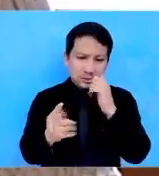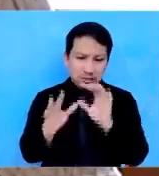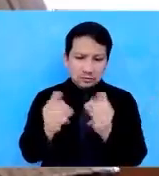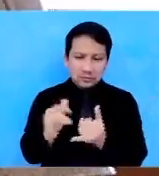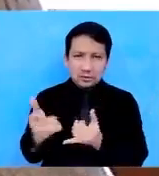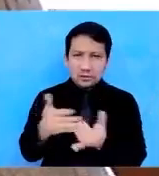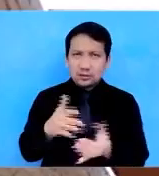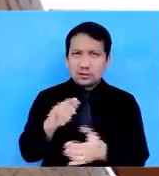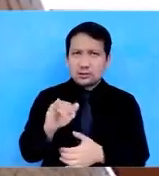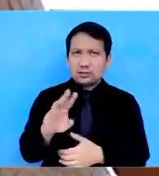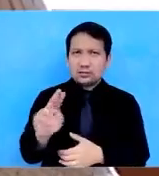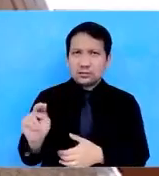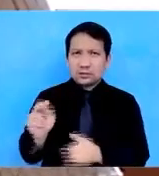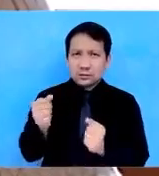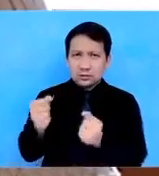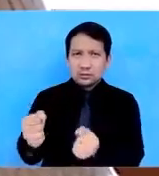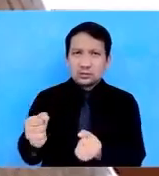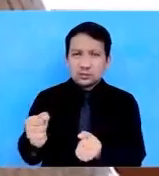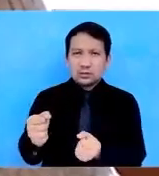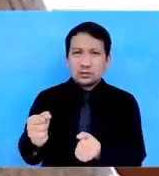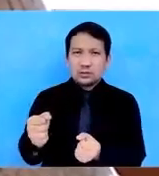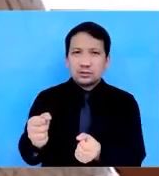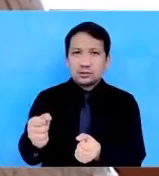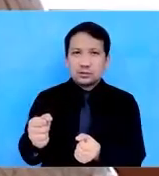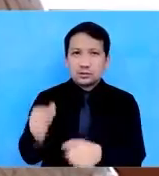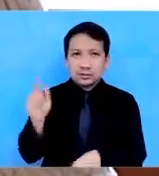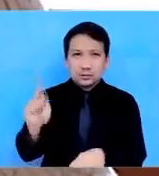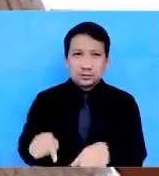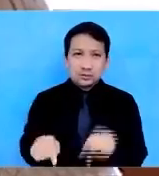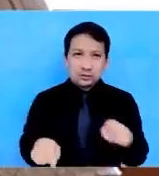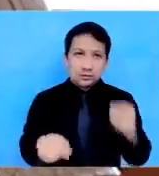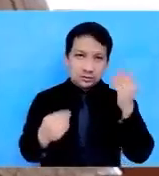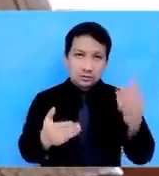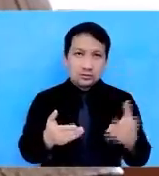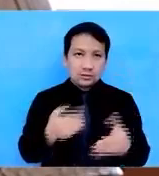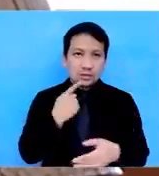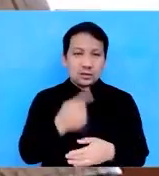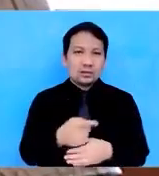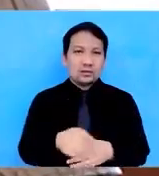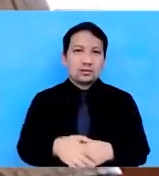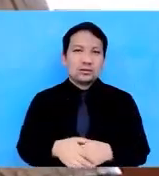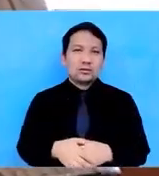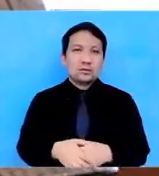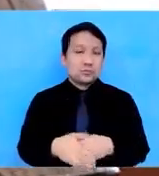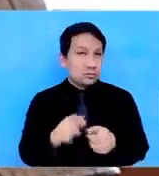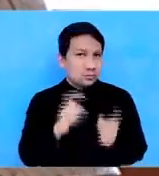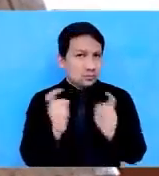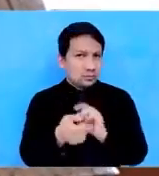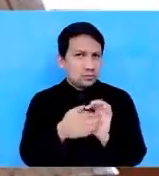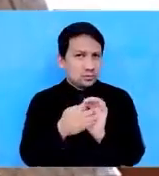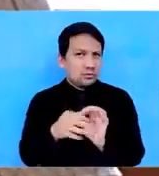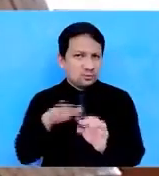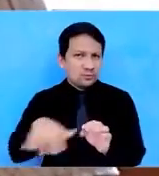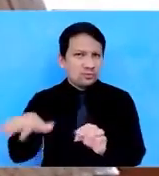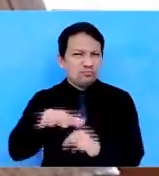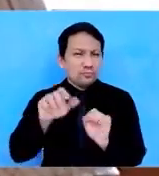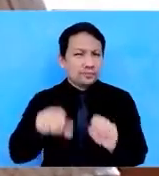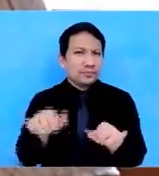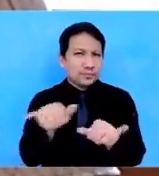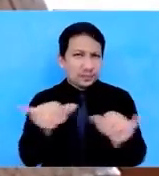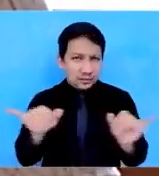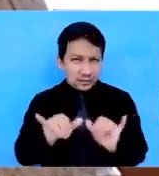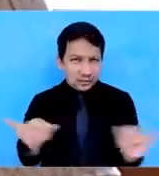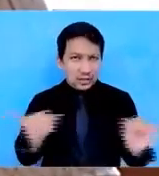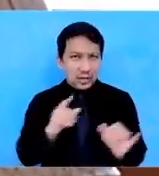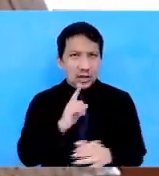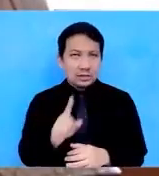Ibuna is yung street mo. Pwede naman po bang sabing maayos yun? Dapat mag-adjust din siya kasi hindi lahat ng tao pare-parehas ang